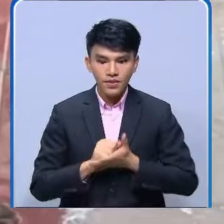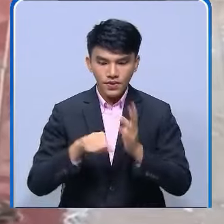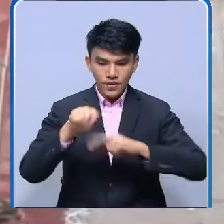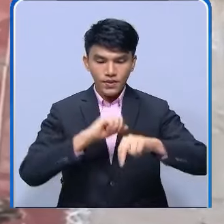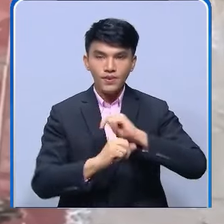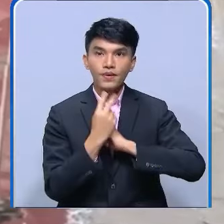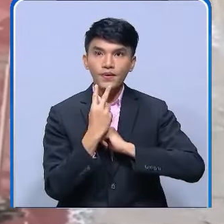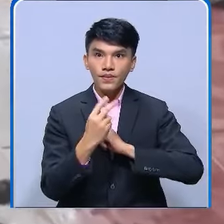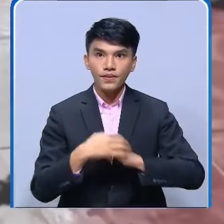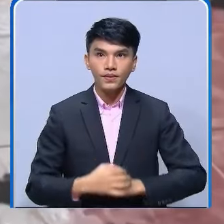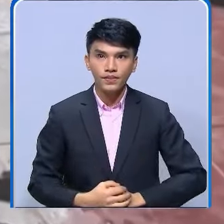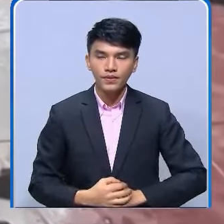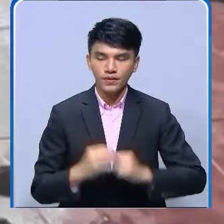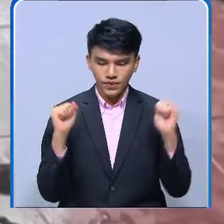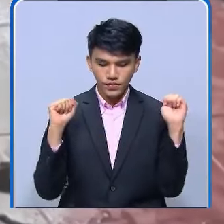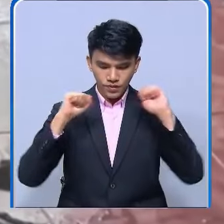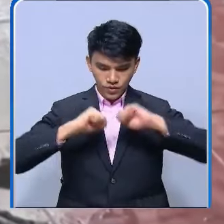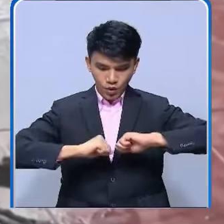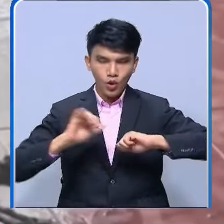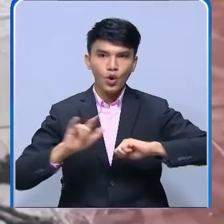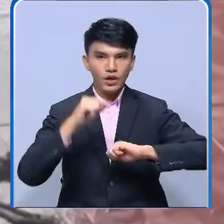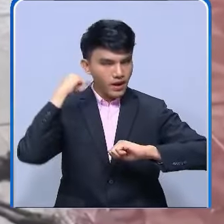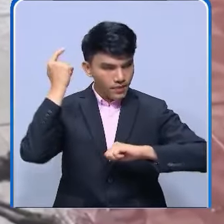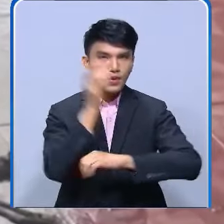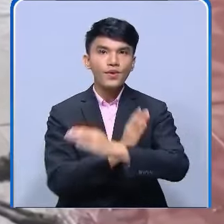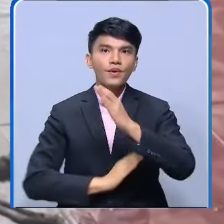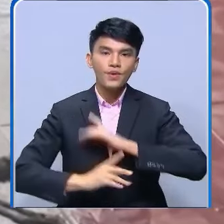ค่ะทำข้อตกลงกับทางญาติของหญิงพิการคนนี้